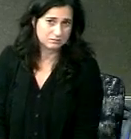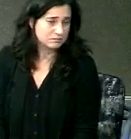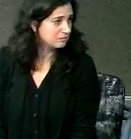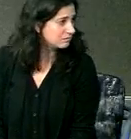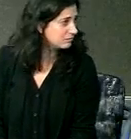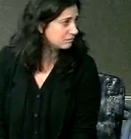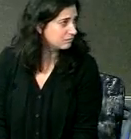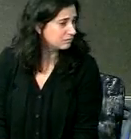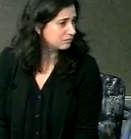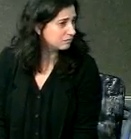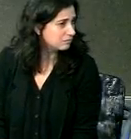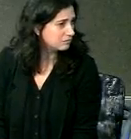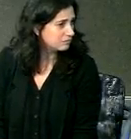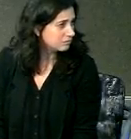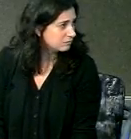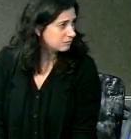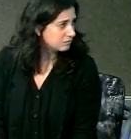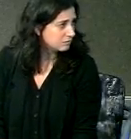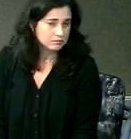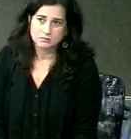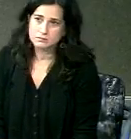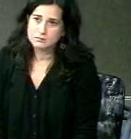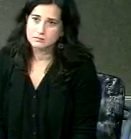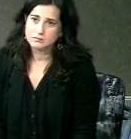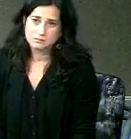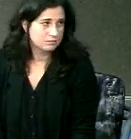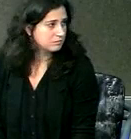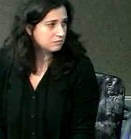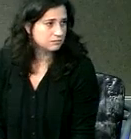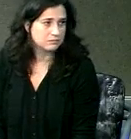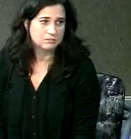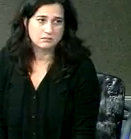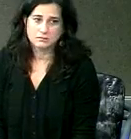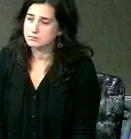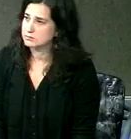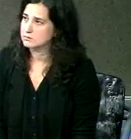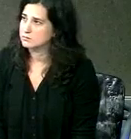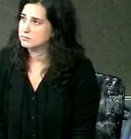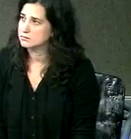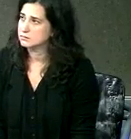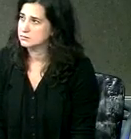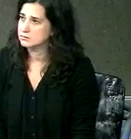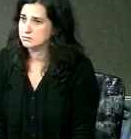Est-ce qu'il y a d'autres questions dans la salle à poser Un micro arrive.